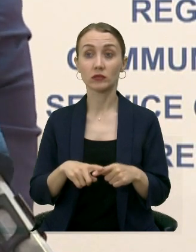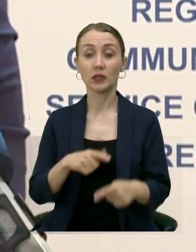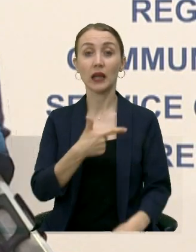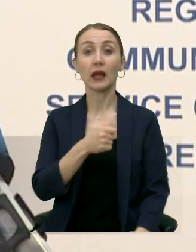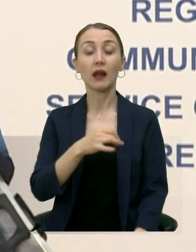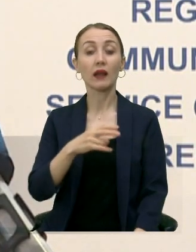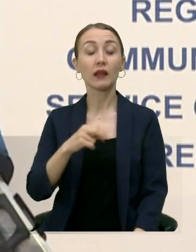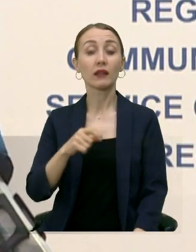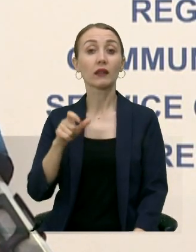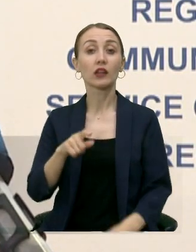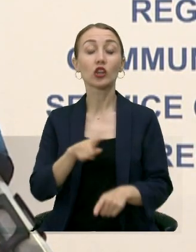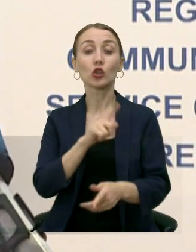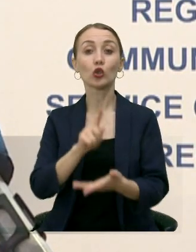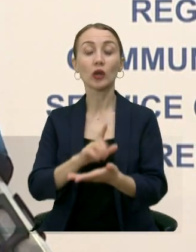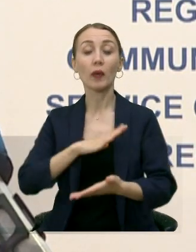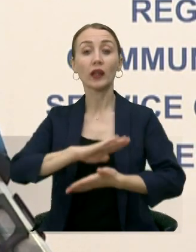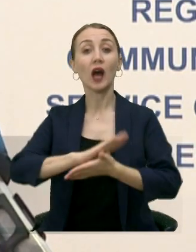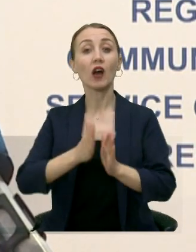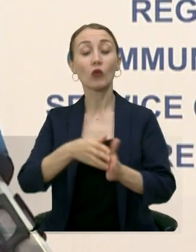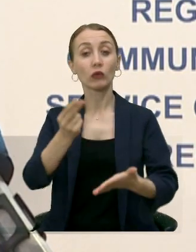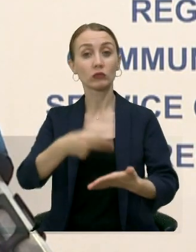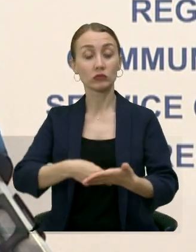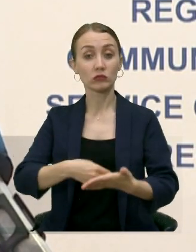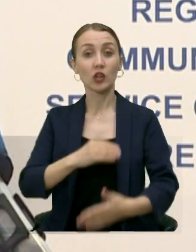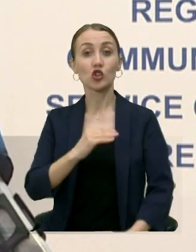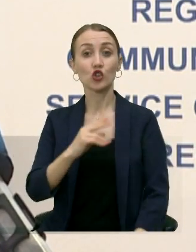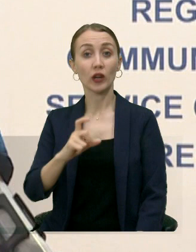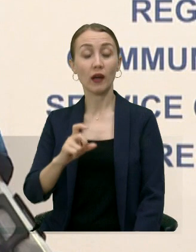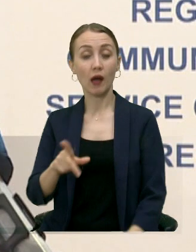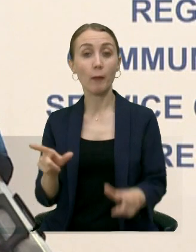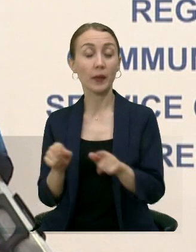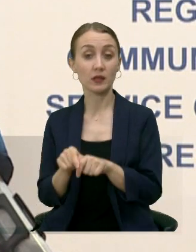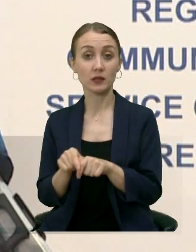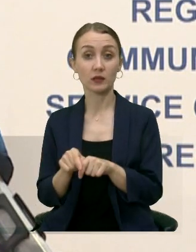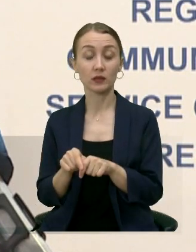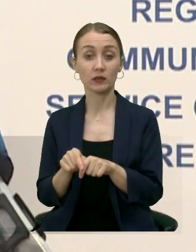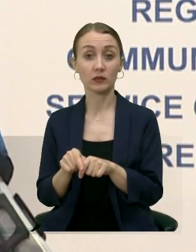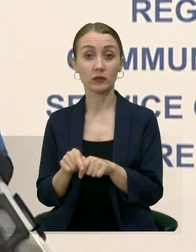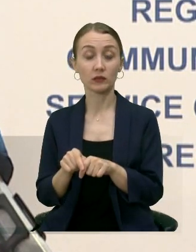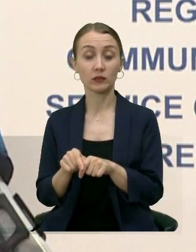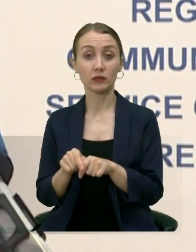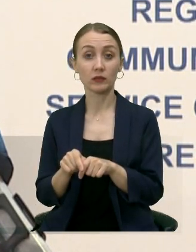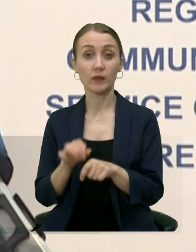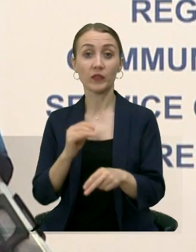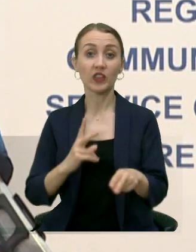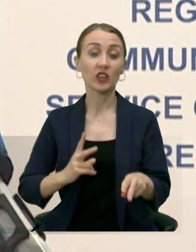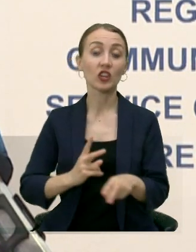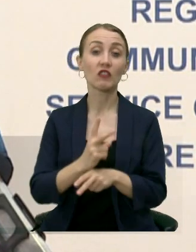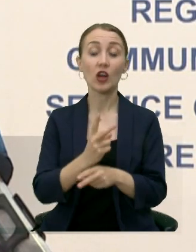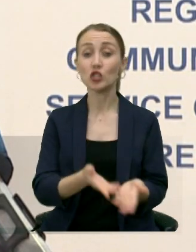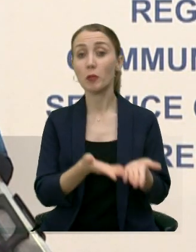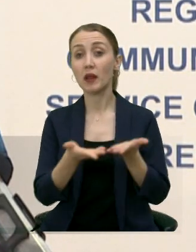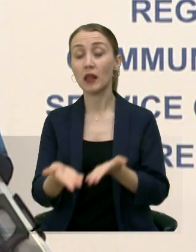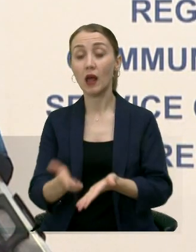была заключить договор с отделом жилищно-коммунального хозяйства. Ей дважды предлагался заключить этот